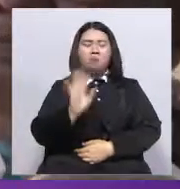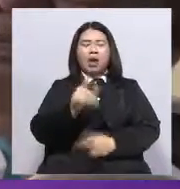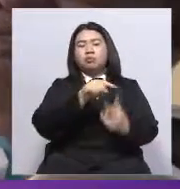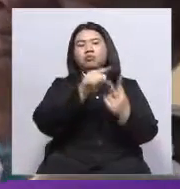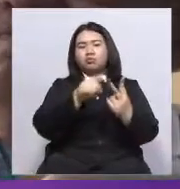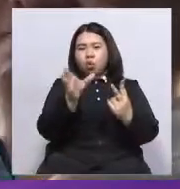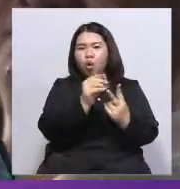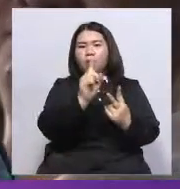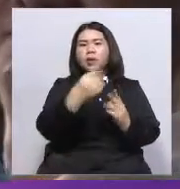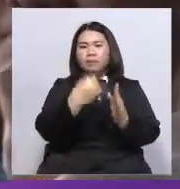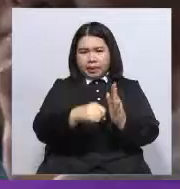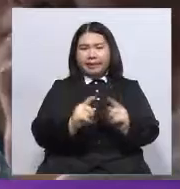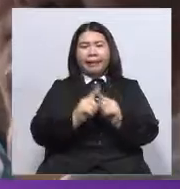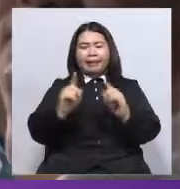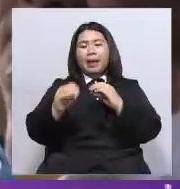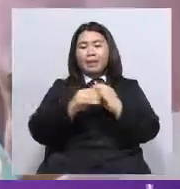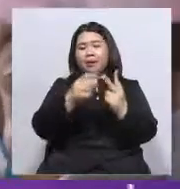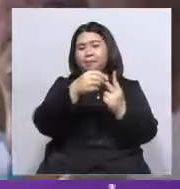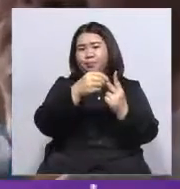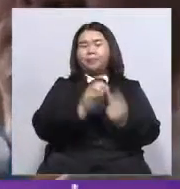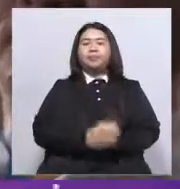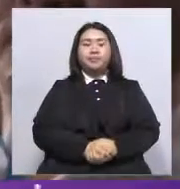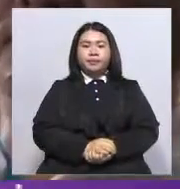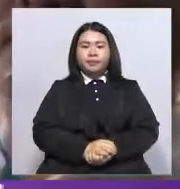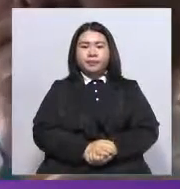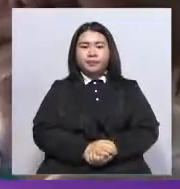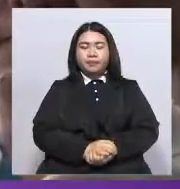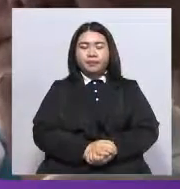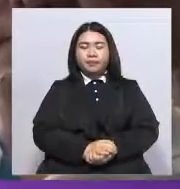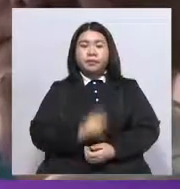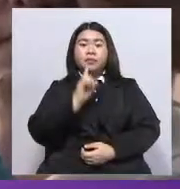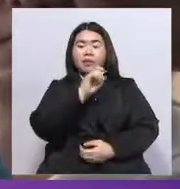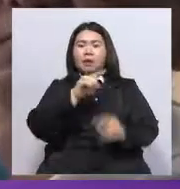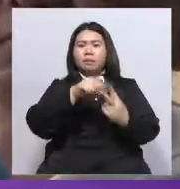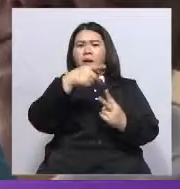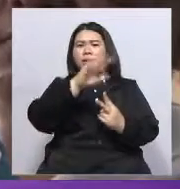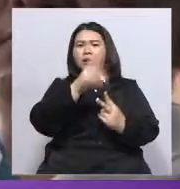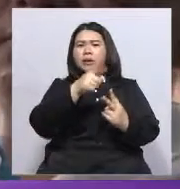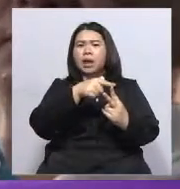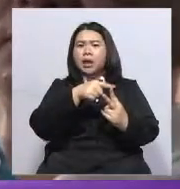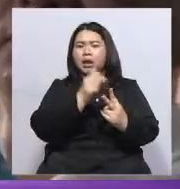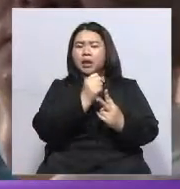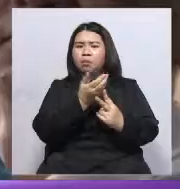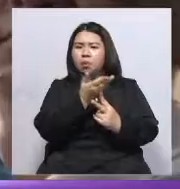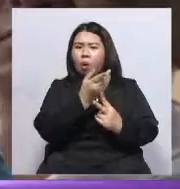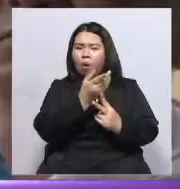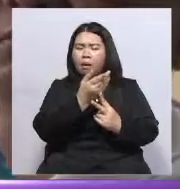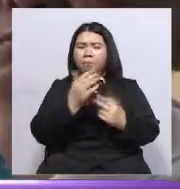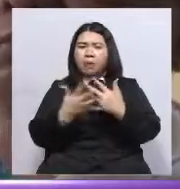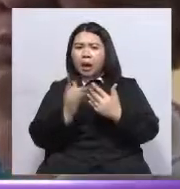ให้ตินบนครับเพียงแต่เพิ่มผู้ต้องหาอีกคนนึง คือสำหรับคุณเปรมชัยไม่ต้องดำเนินการในส่วนของการขอศาลฝากขัง